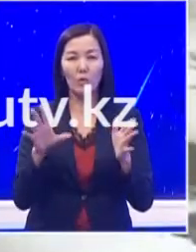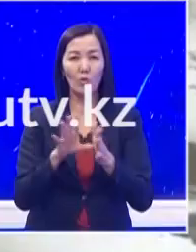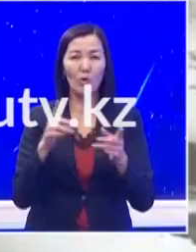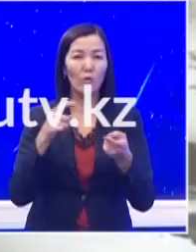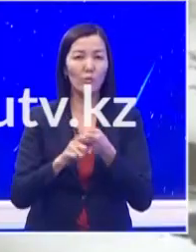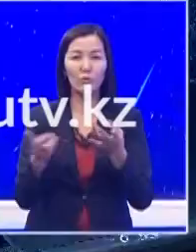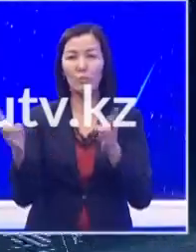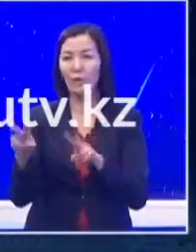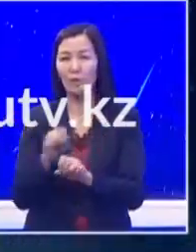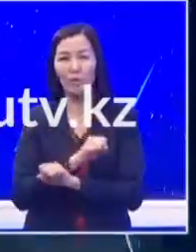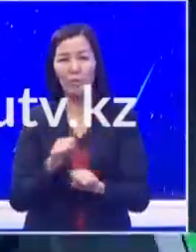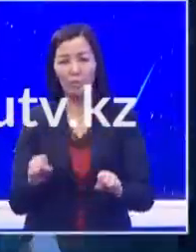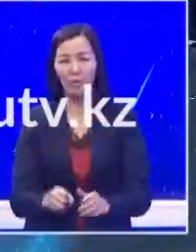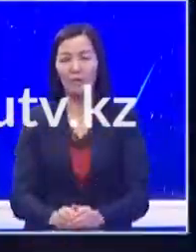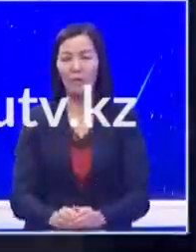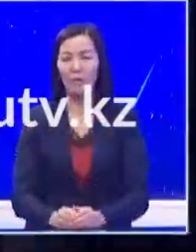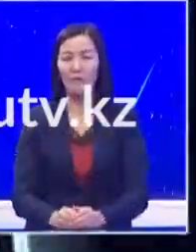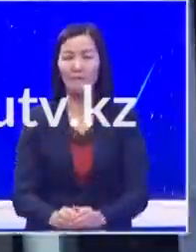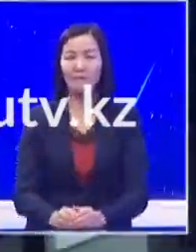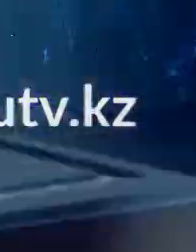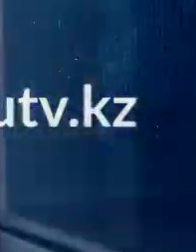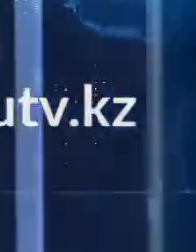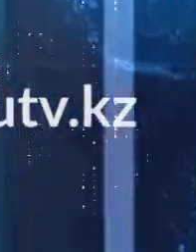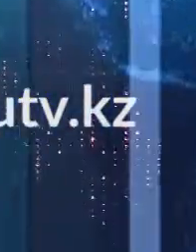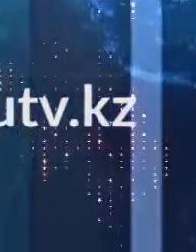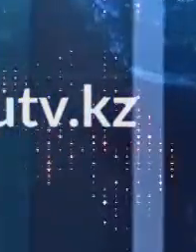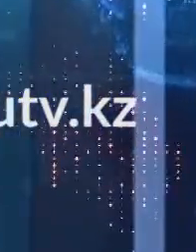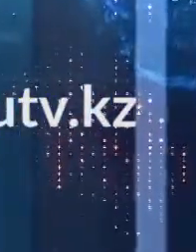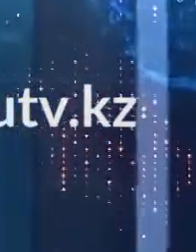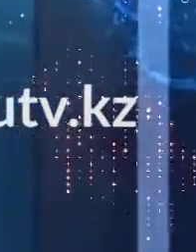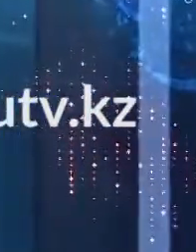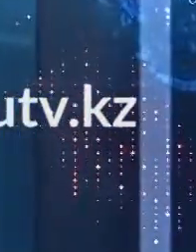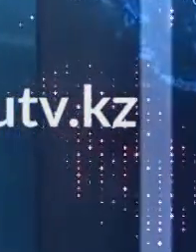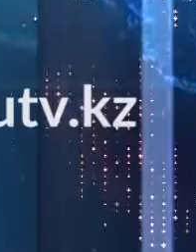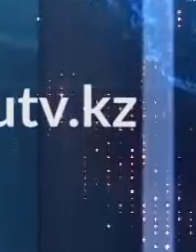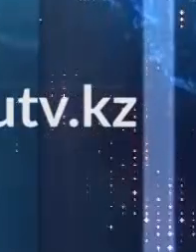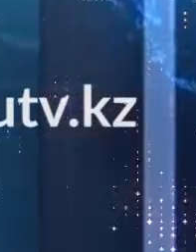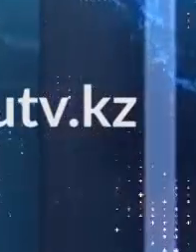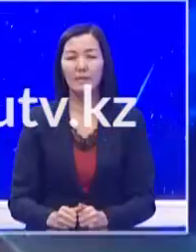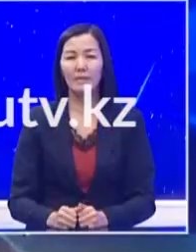кетіп қалдыруға болмайды. Мадина Берқызы, Ерлан Азамбай, Жетісу телеарнасы.